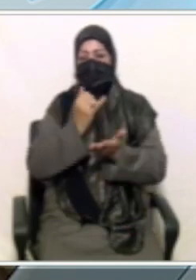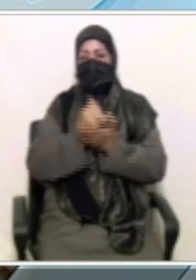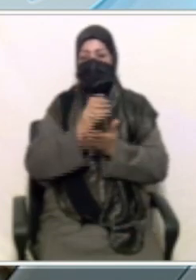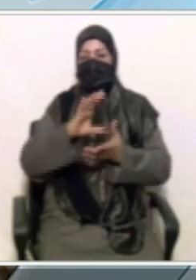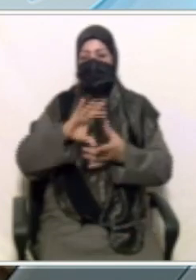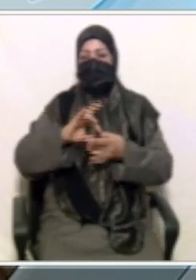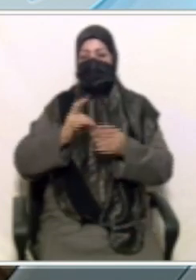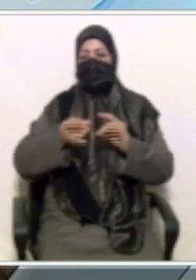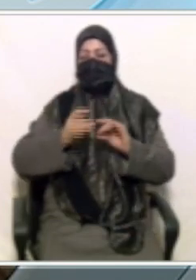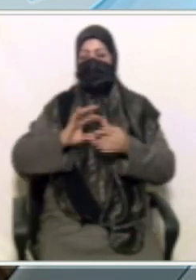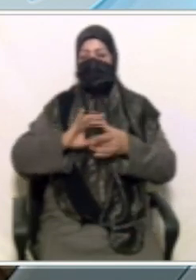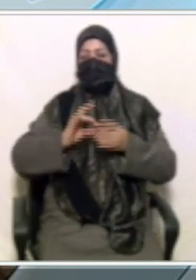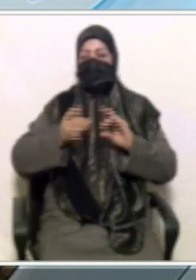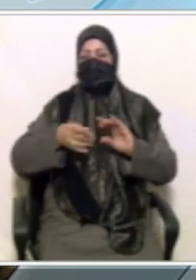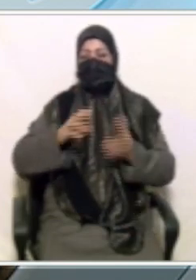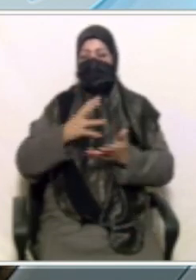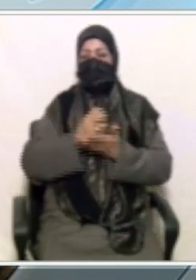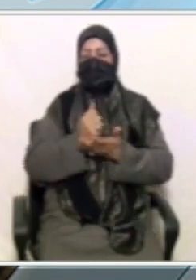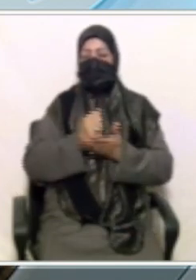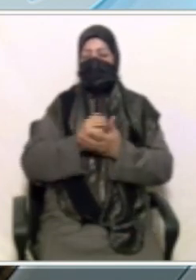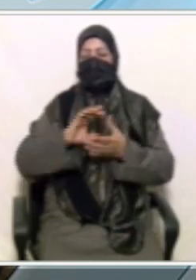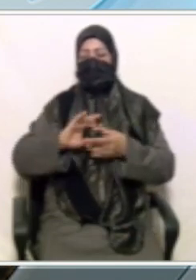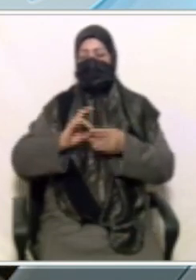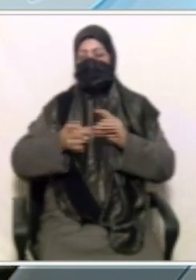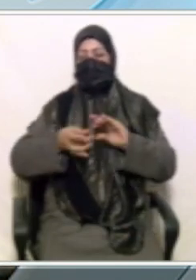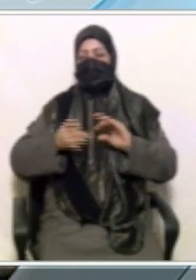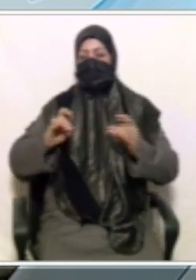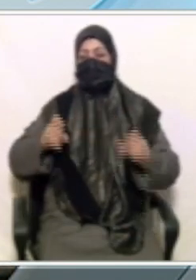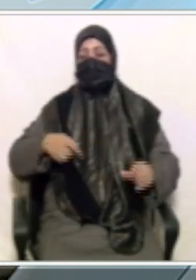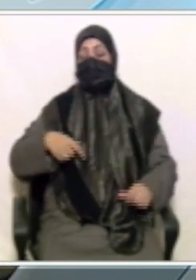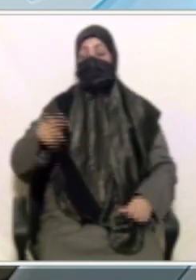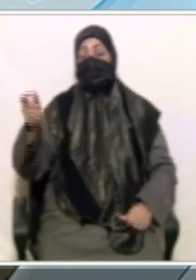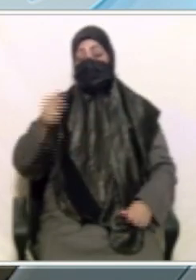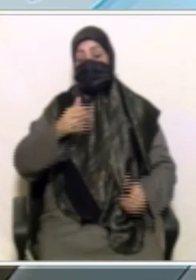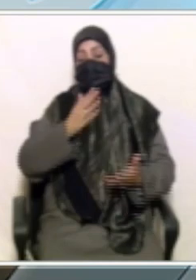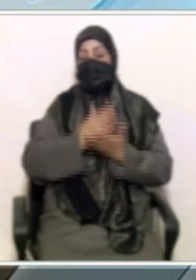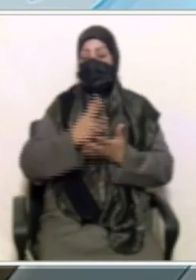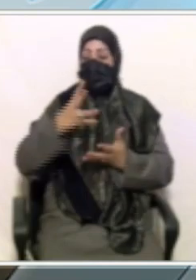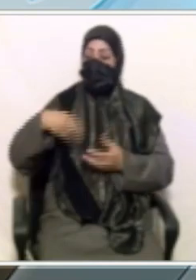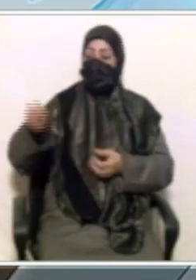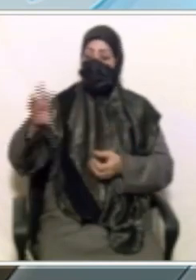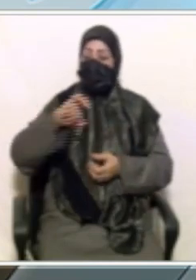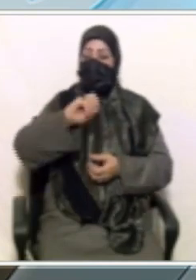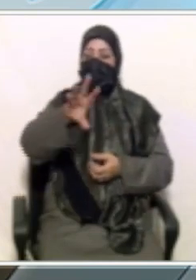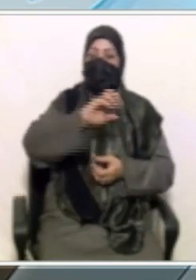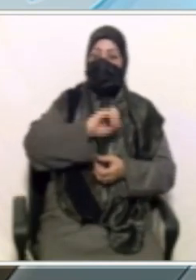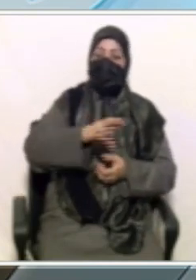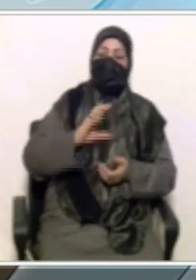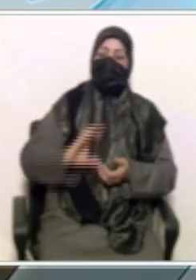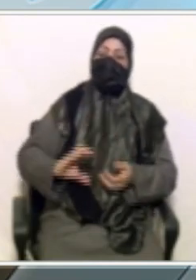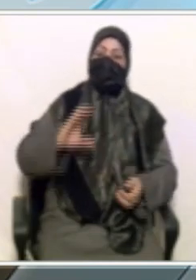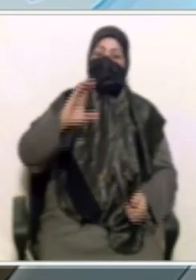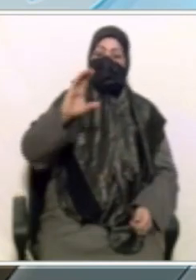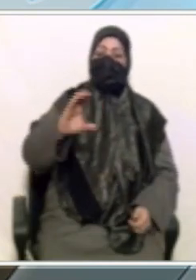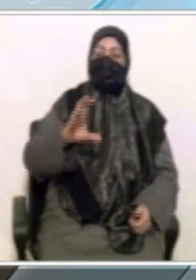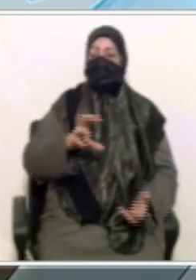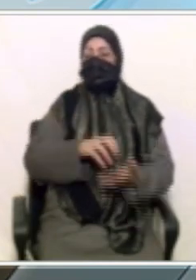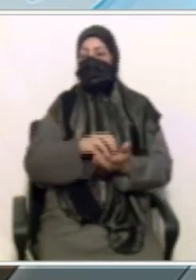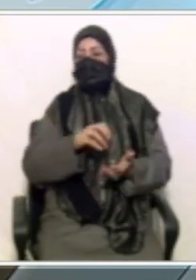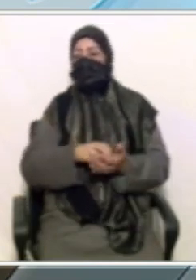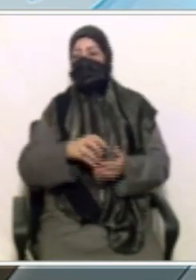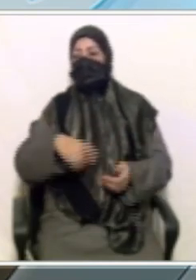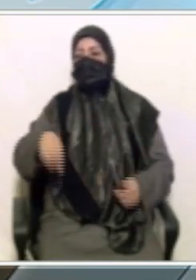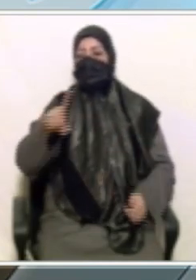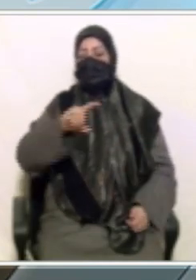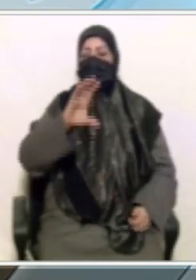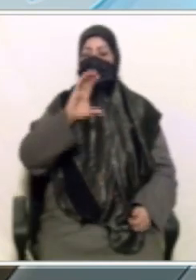ما قد ضيعت فيه أو فرطت فيه. الآن لا تجد مكان، إذن عليك أن تأخذ هذا المال وتذهب